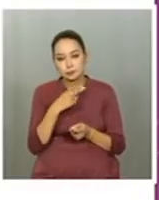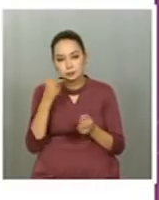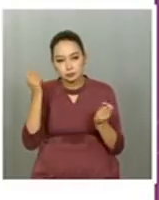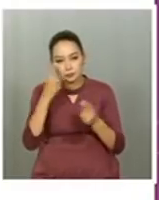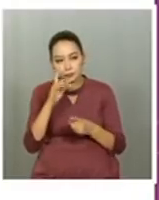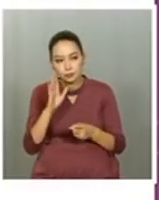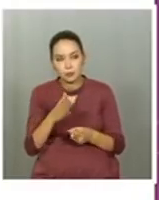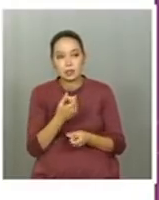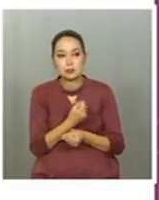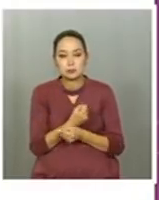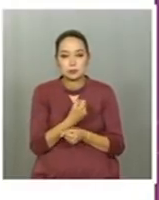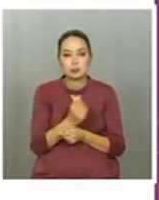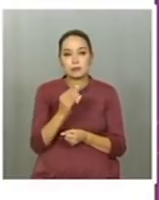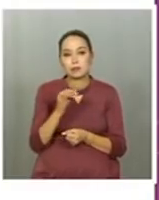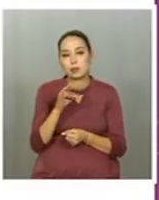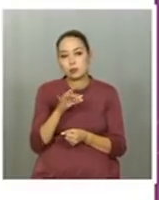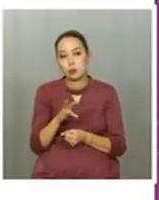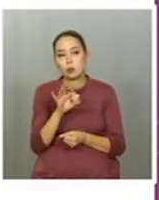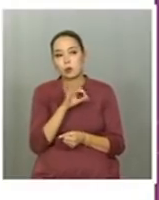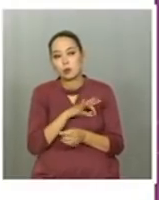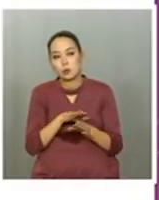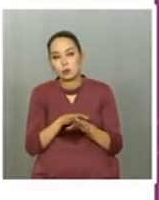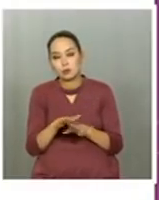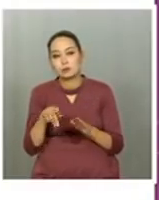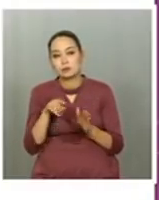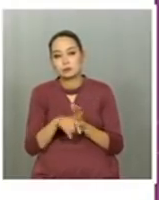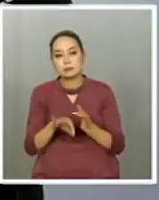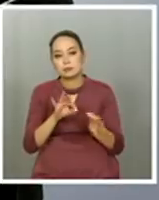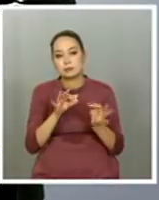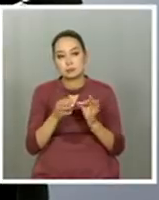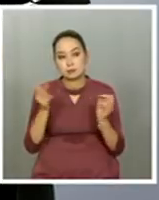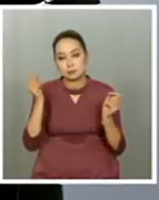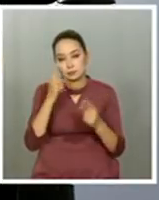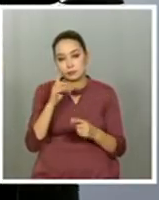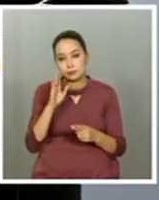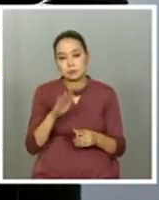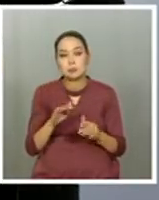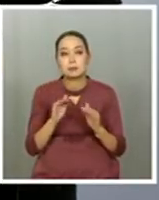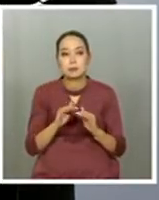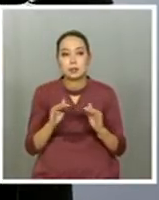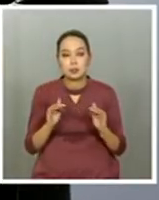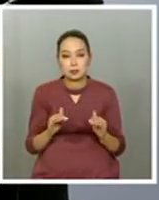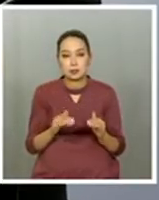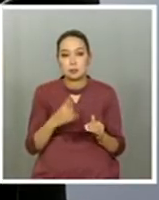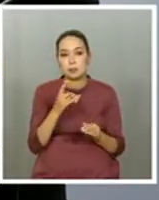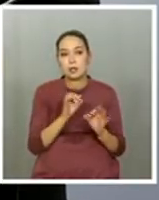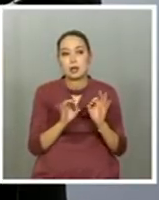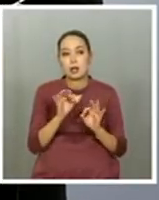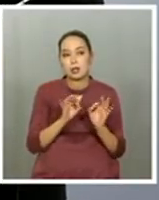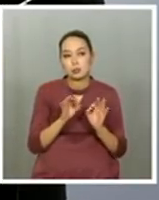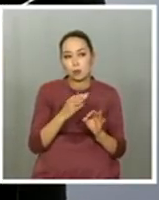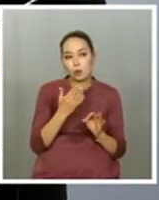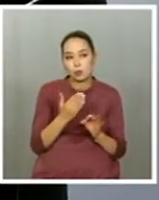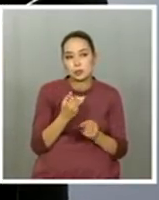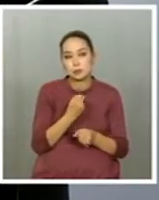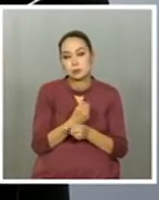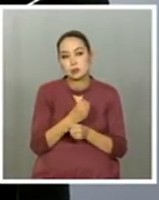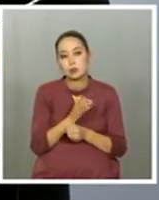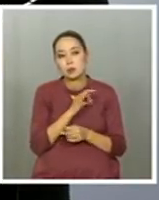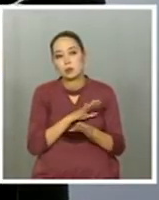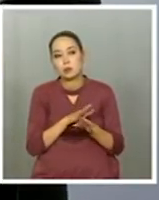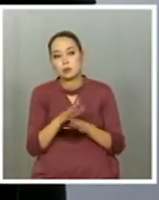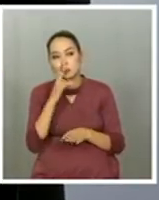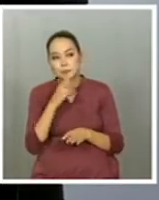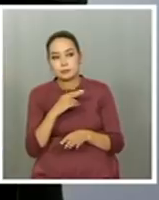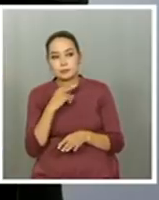мен фенолдың қолдану аясын қарастырасыз. Балалар, бір атымды спирттердің қолдануына тоқталып